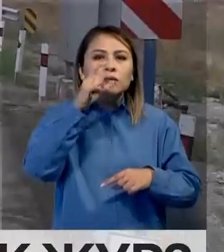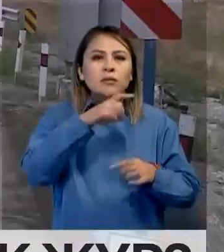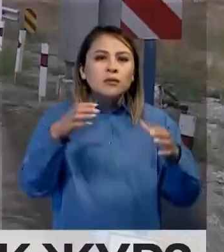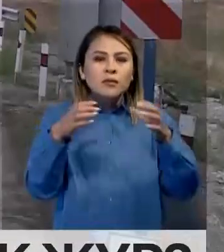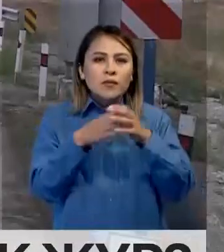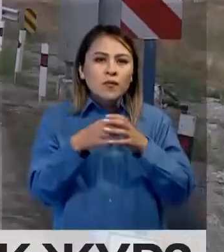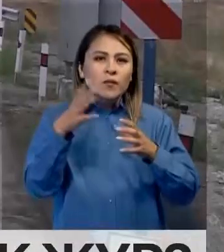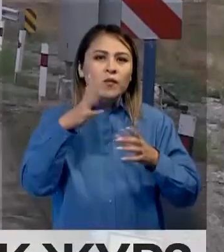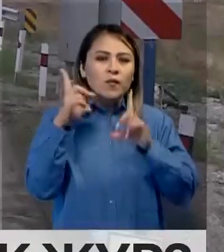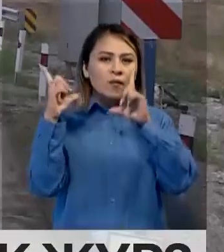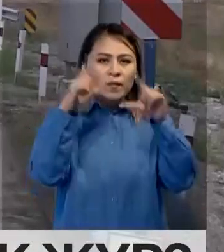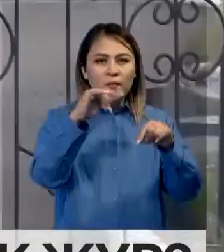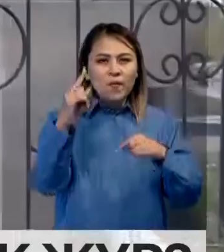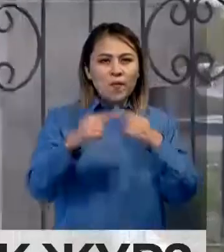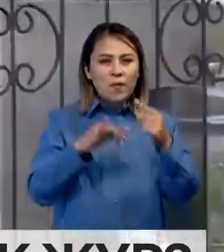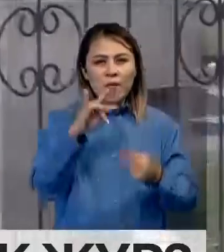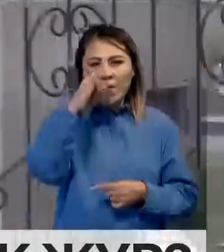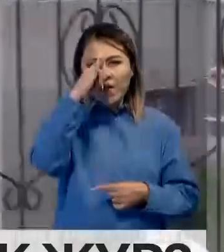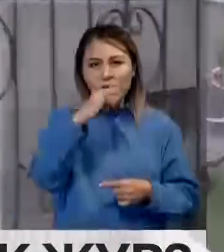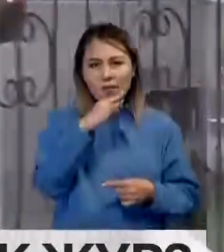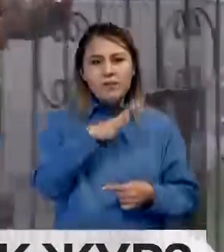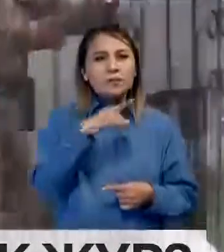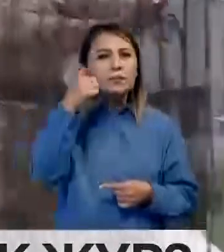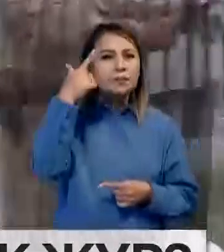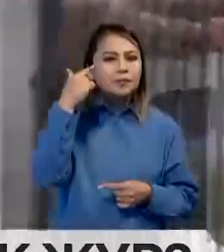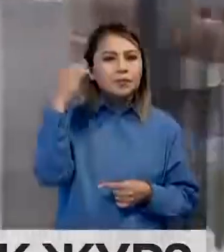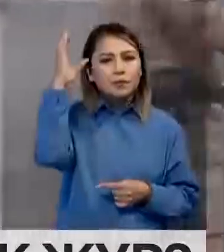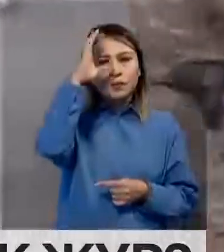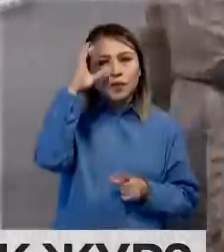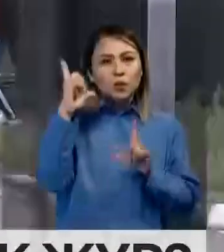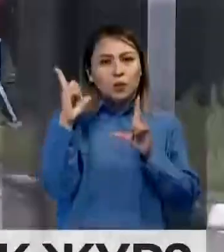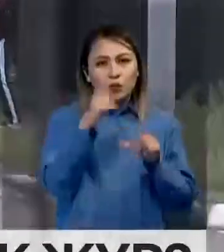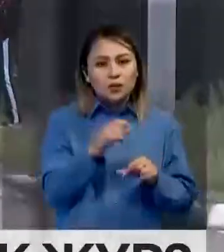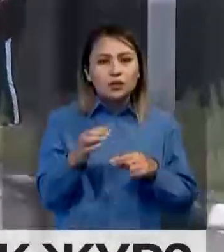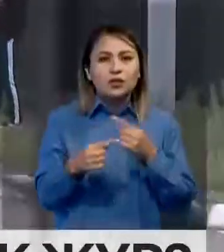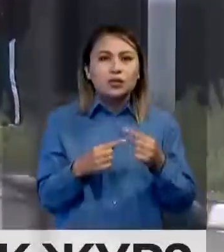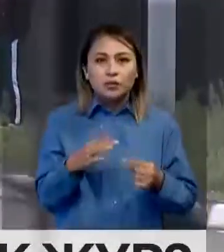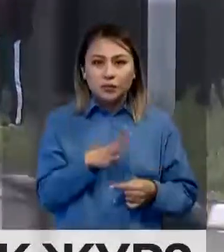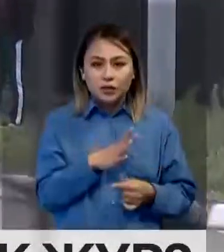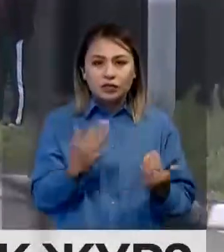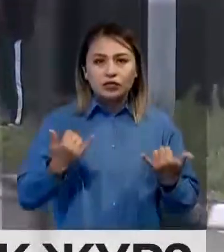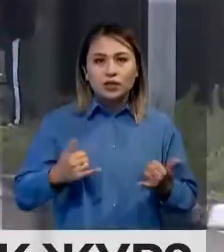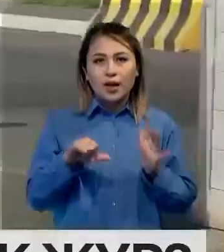азаматы Қазақстаннан кетті. Мыңдаған адам Қазақстан арқылы Қырғызстан мен Өзбекстанға аттанды. 5 күн ішінде 6 мыңға